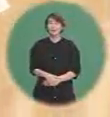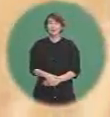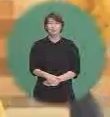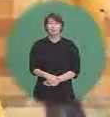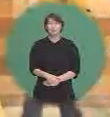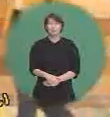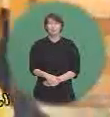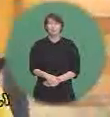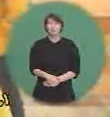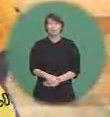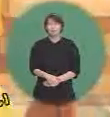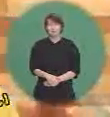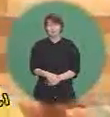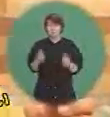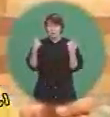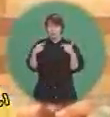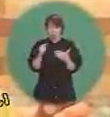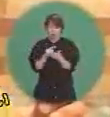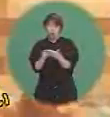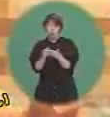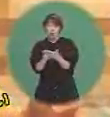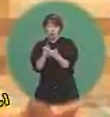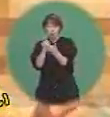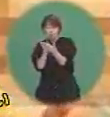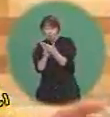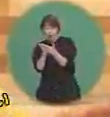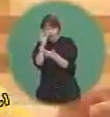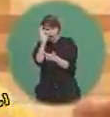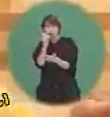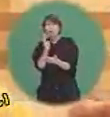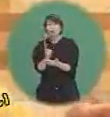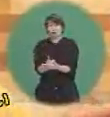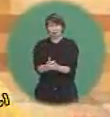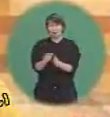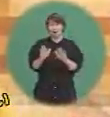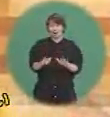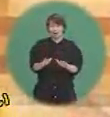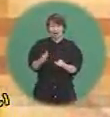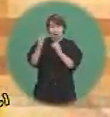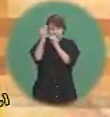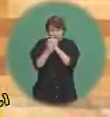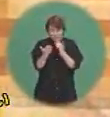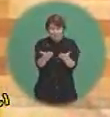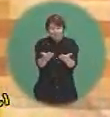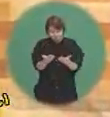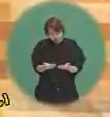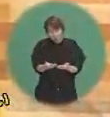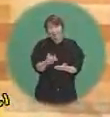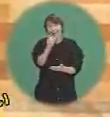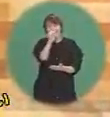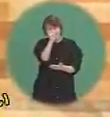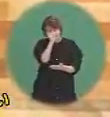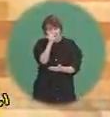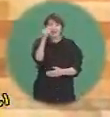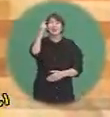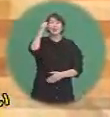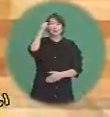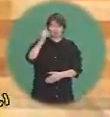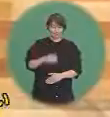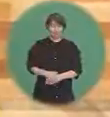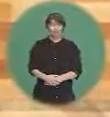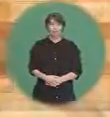。 スマートフォンでただ撮ってみる、ちょっと見るだけだけど、これは残るから、いいのかなとか